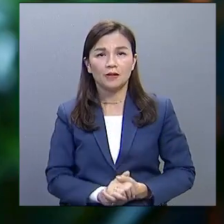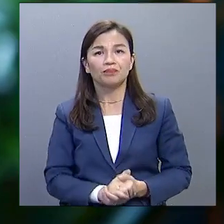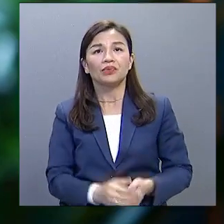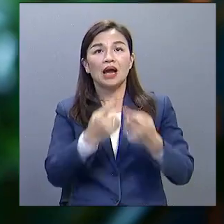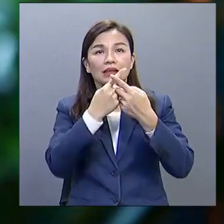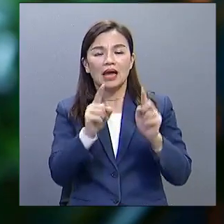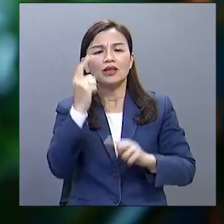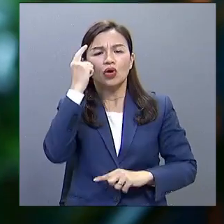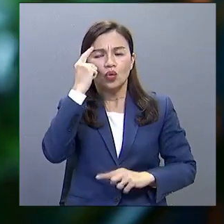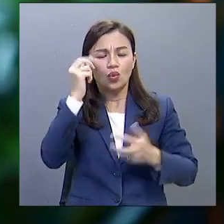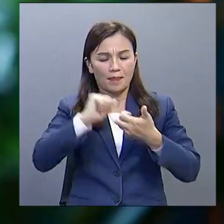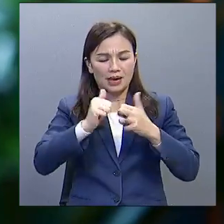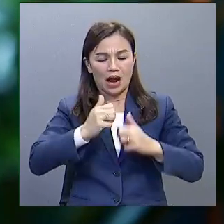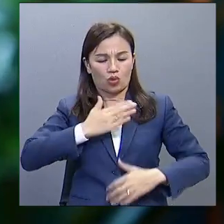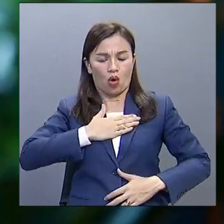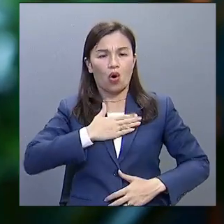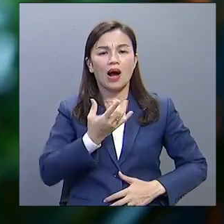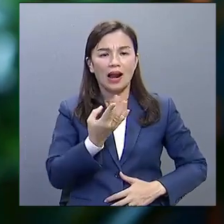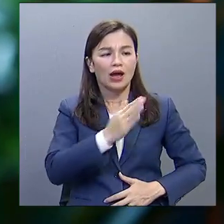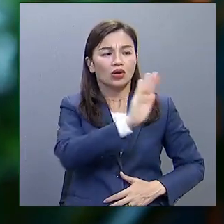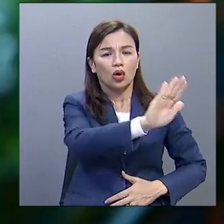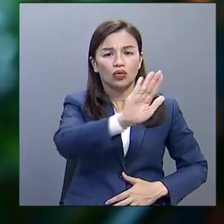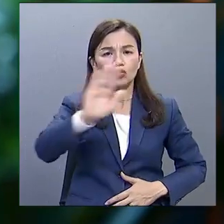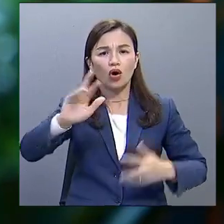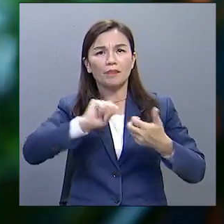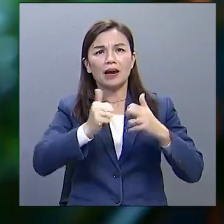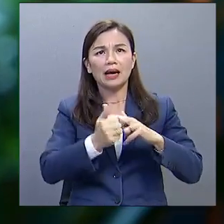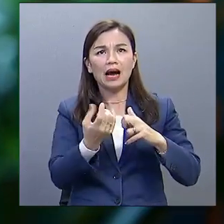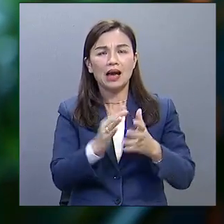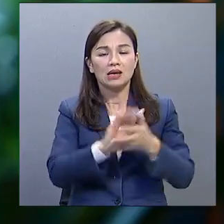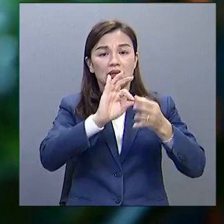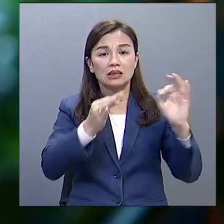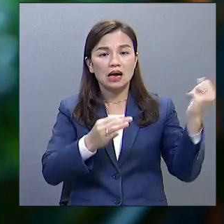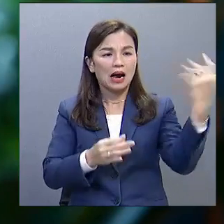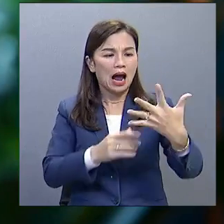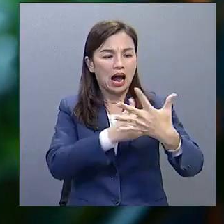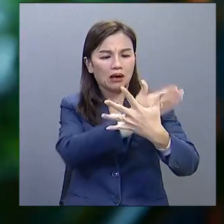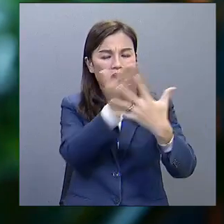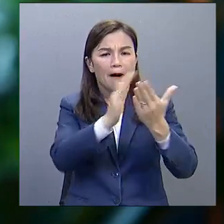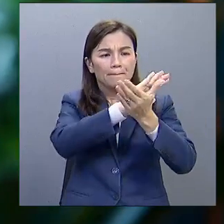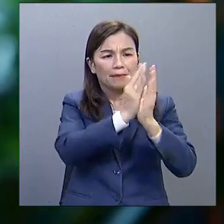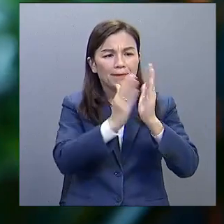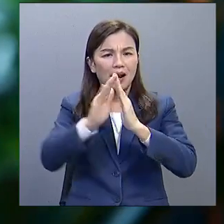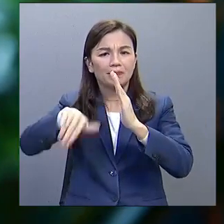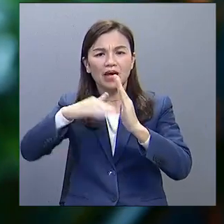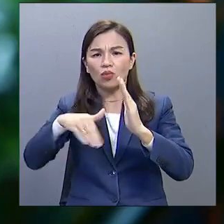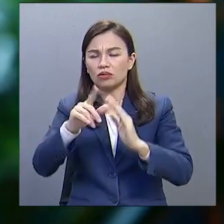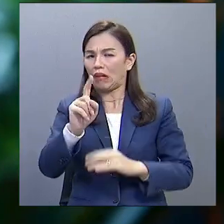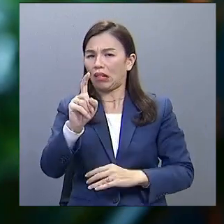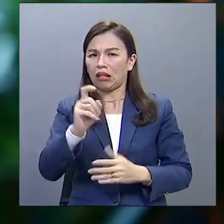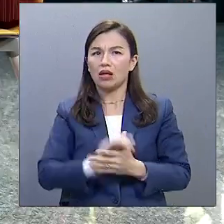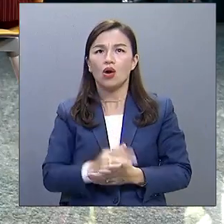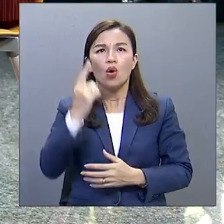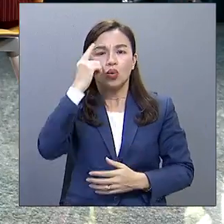อะต้องรู้ว่าปัญหาเราคืออะไรการปรับถ้าเราพูดดูโอ้ตั้ง5เรื่องเราต้องปรับทั้งหมดมันก็ไม่ไหวแต่เราจะรู้ปัญหาอะไรอย่างหมอเนี่ยจะ